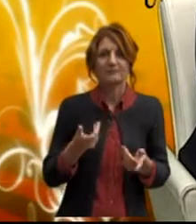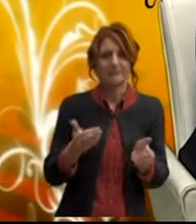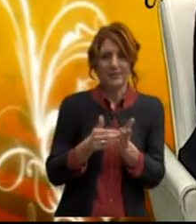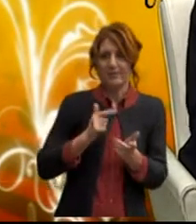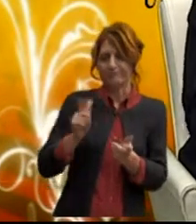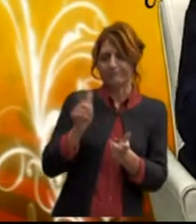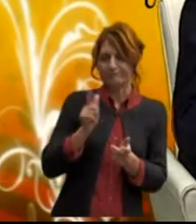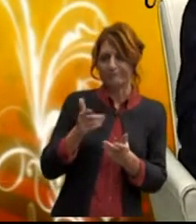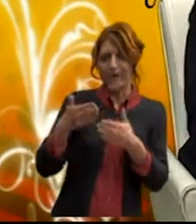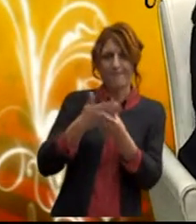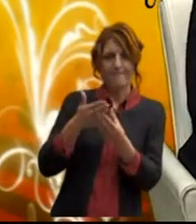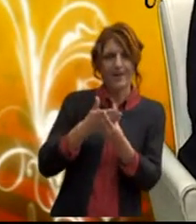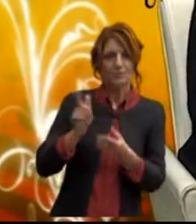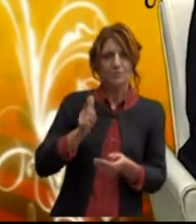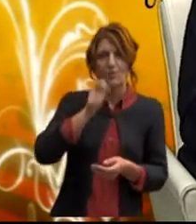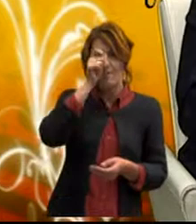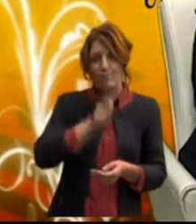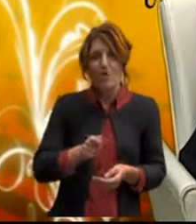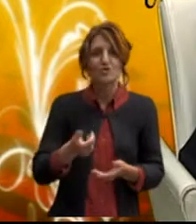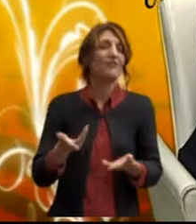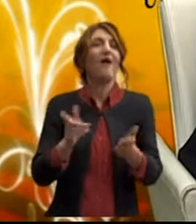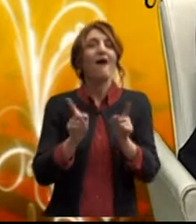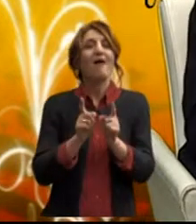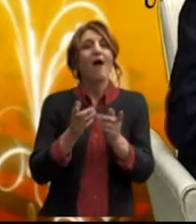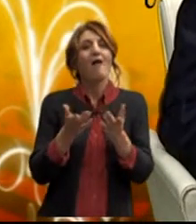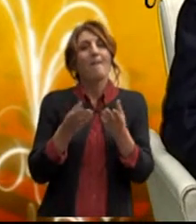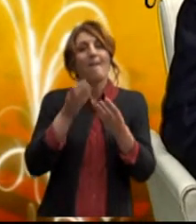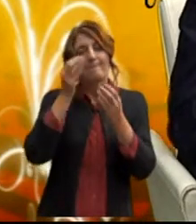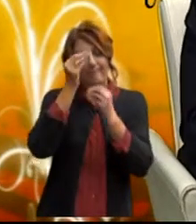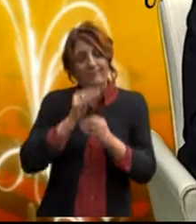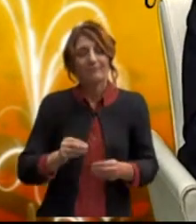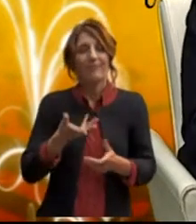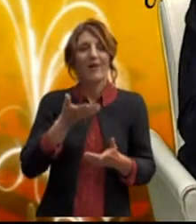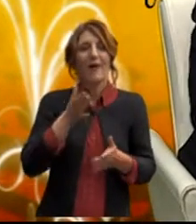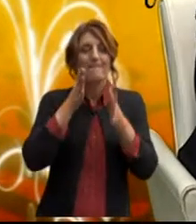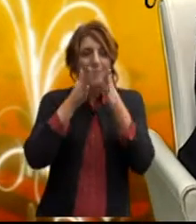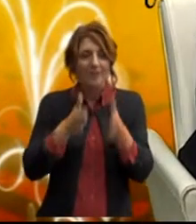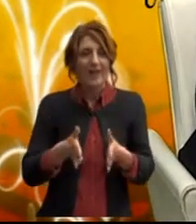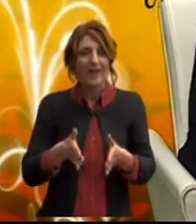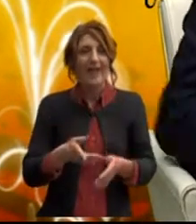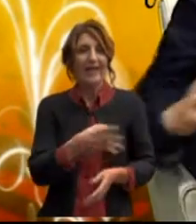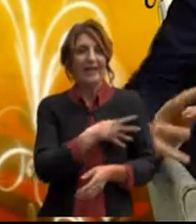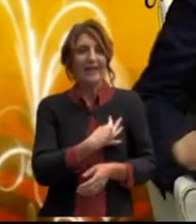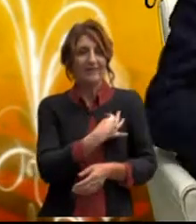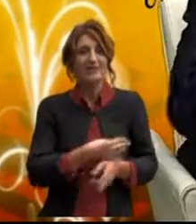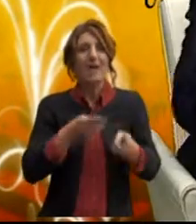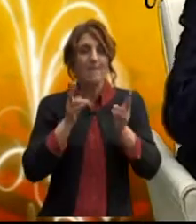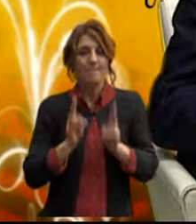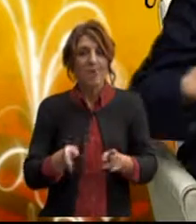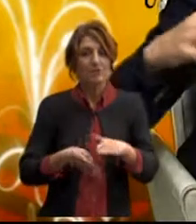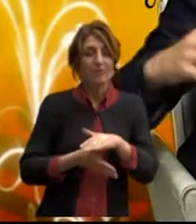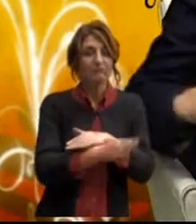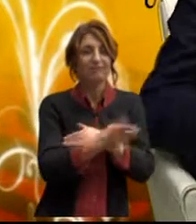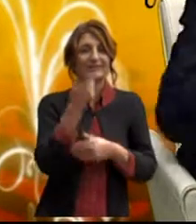poštivanja, onda se gradi povjerenje, a onda i partnerski odnos. Mi Hrvatsku možemo izvući iz krize samo ako budemo